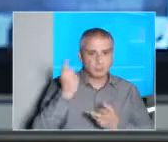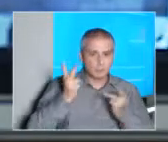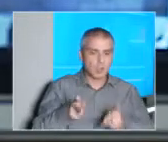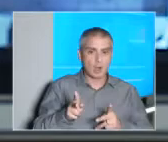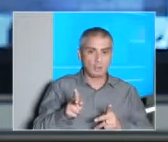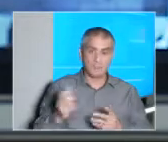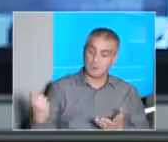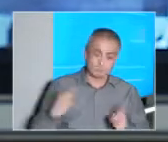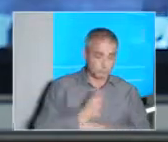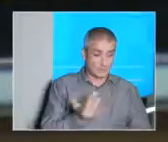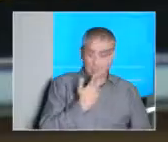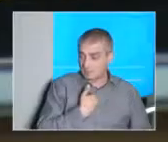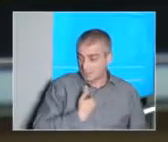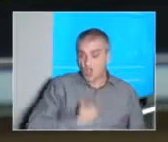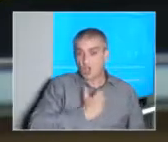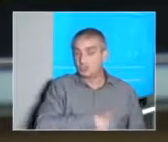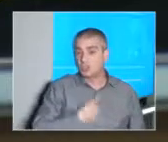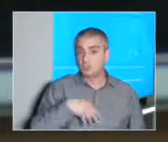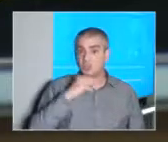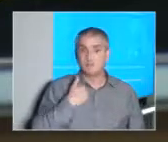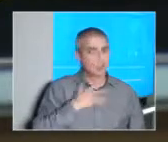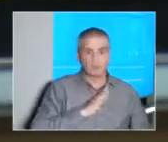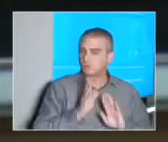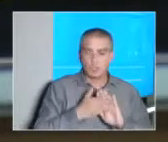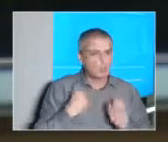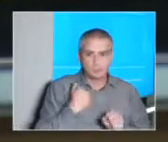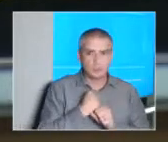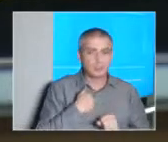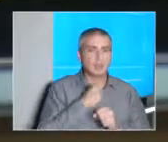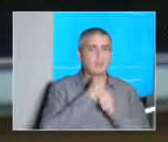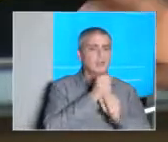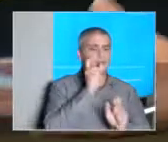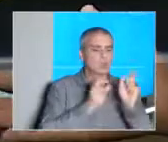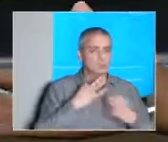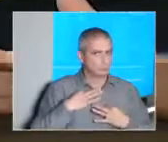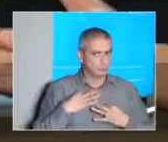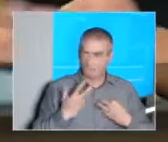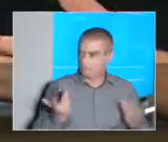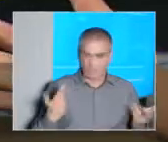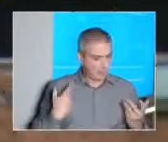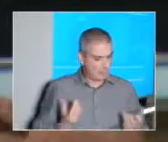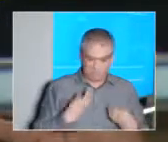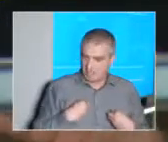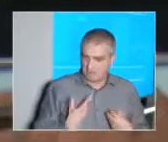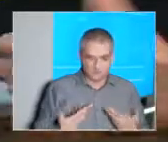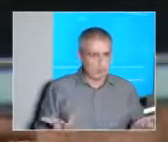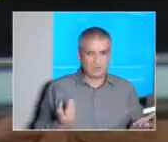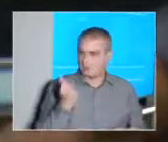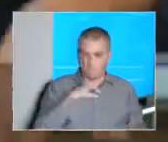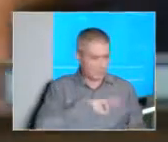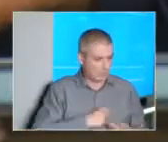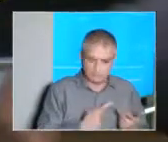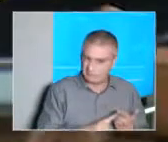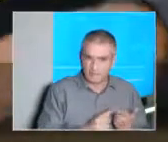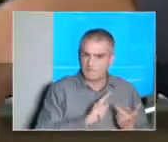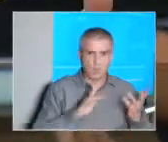יכולים להוציא עליי, ראש עיר נבחר במדינת ישראל, שכל מה שאני עושה זה מייצג את תושביי. אין לי לא נכסים, ואין לי לא שקלים,